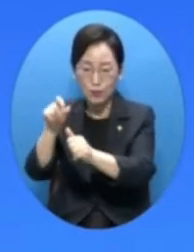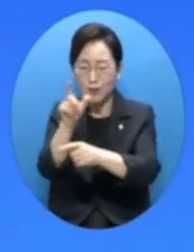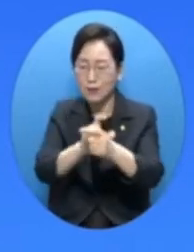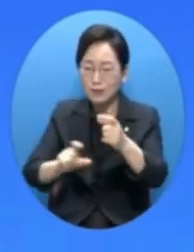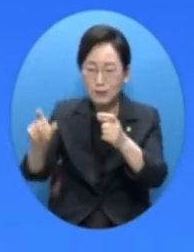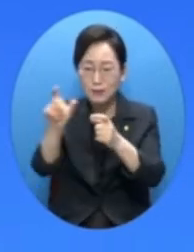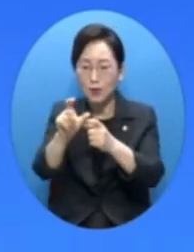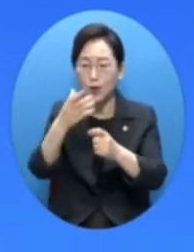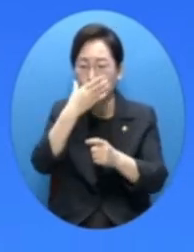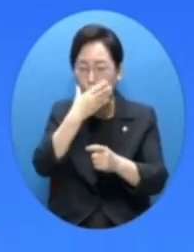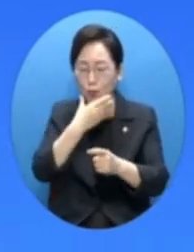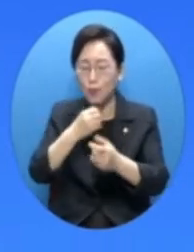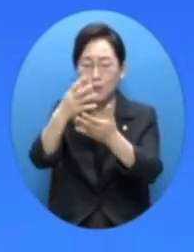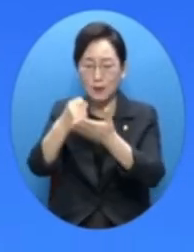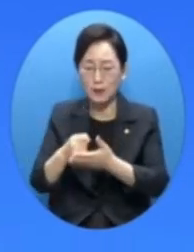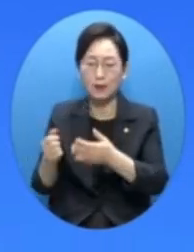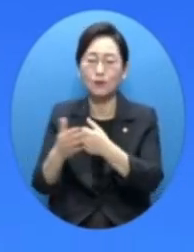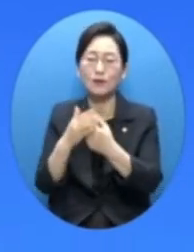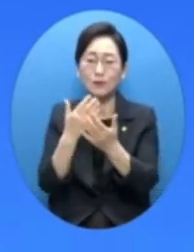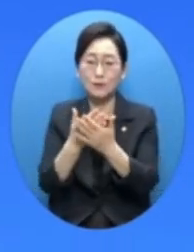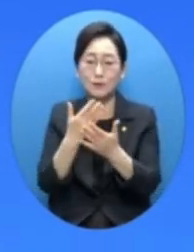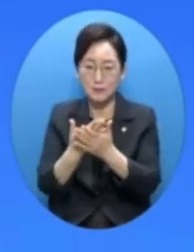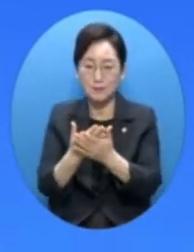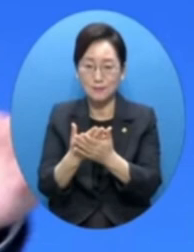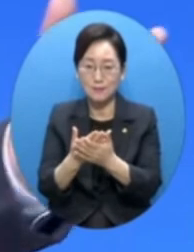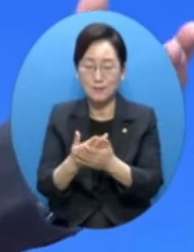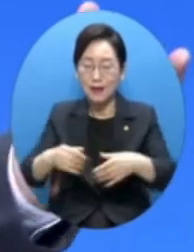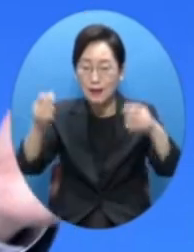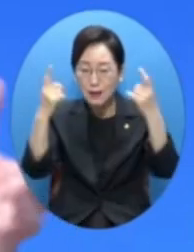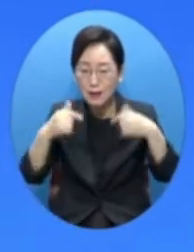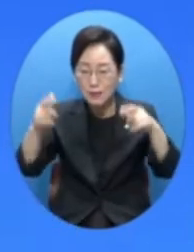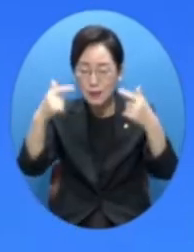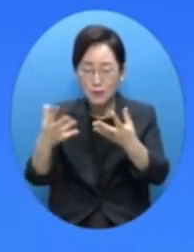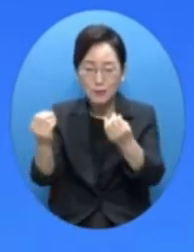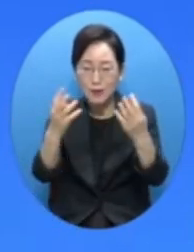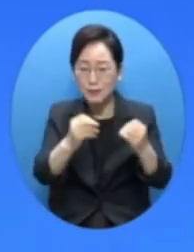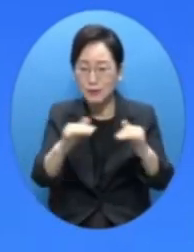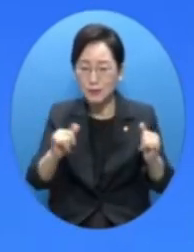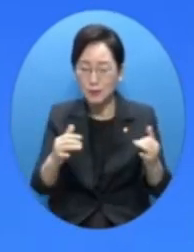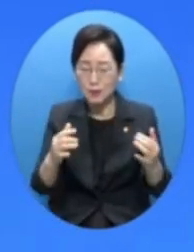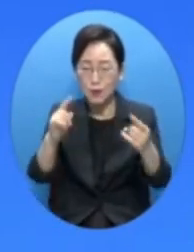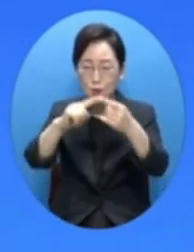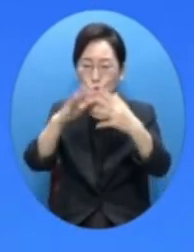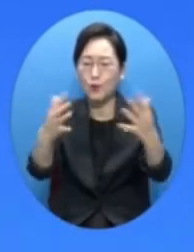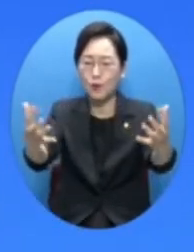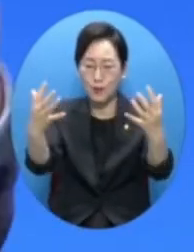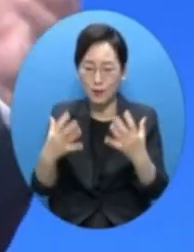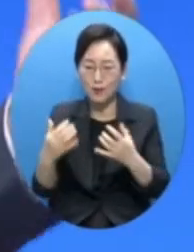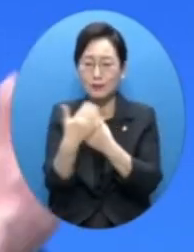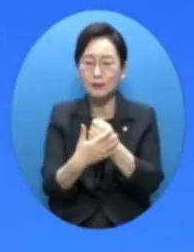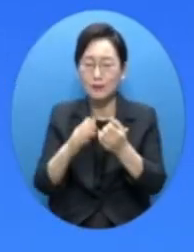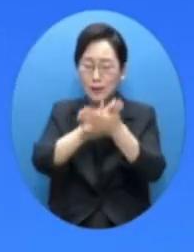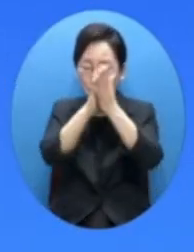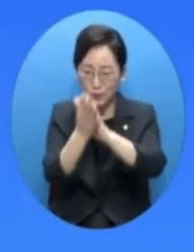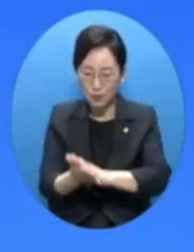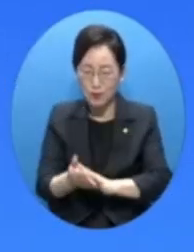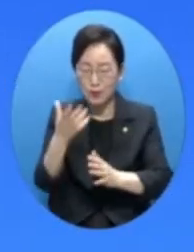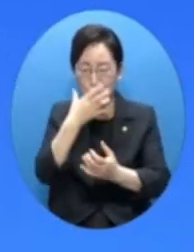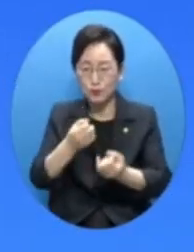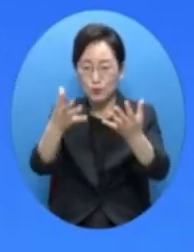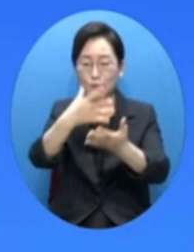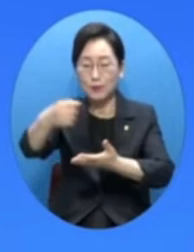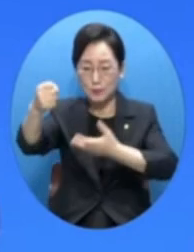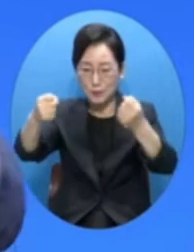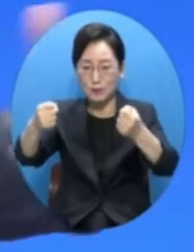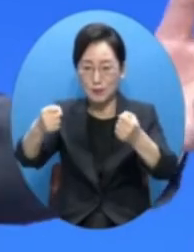더하는 복된 교회 되게 하여 주시옵소서. 날마다 수많은 사람들이 교회에 몰려와서 은혜 받고 변화되고 그들이 축복받아서